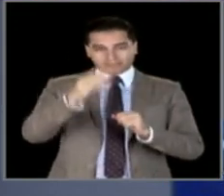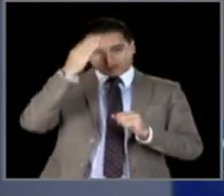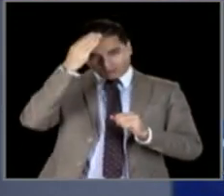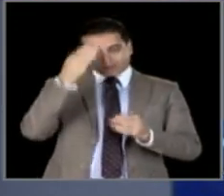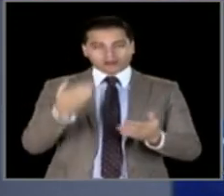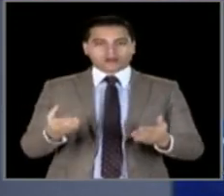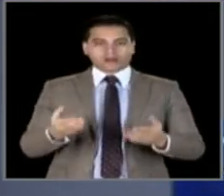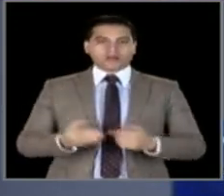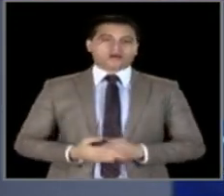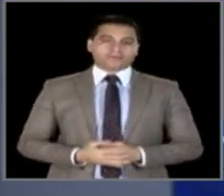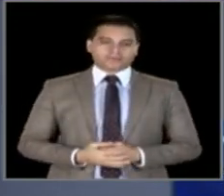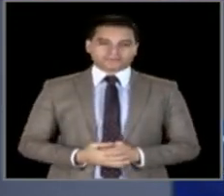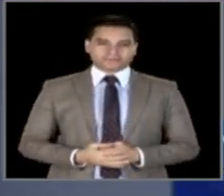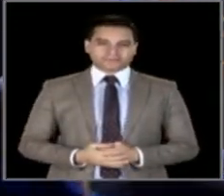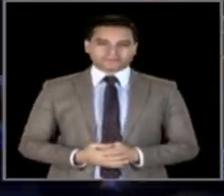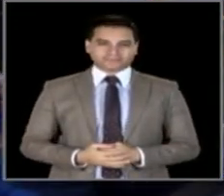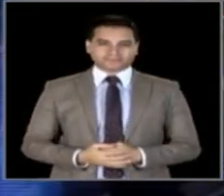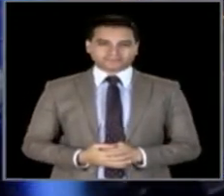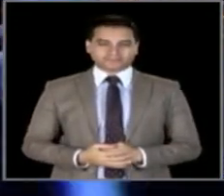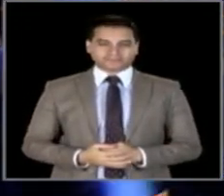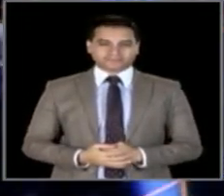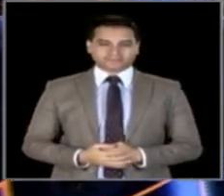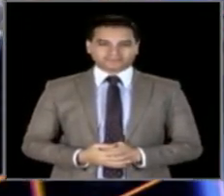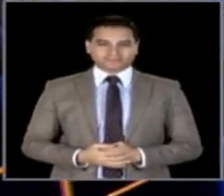من برنامج العباقرة.